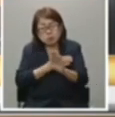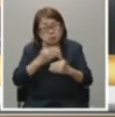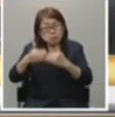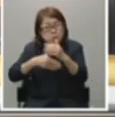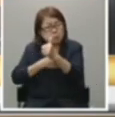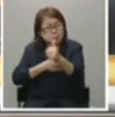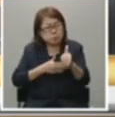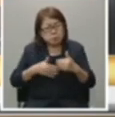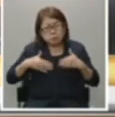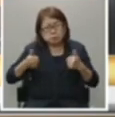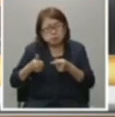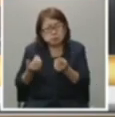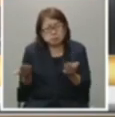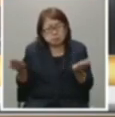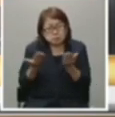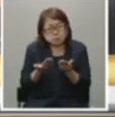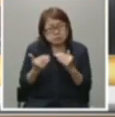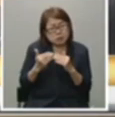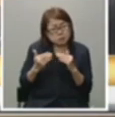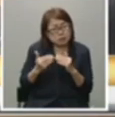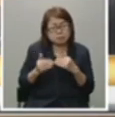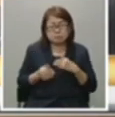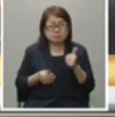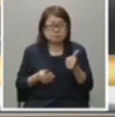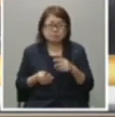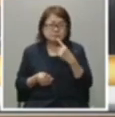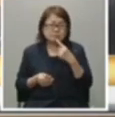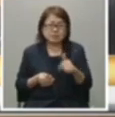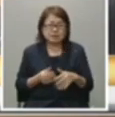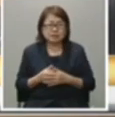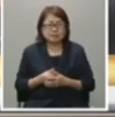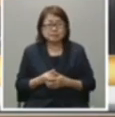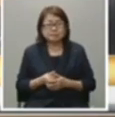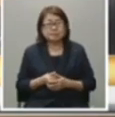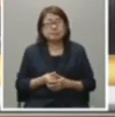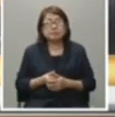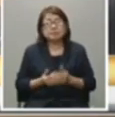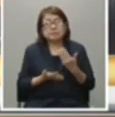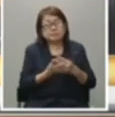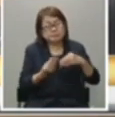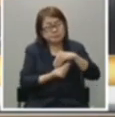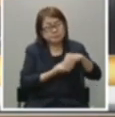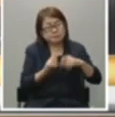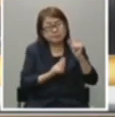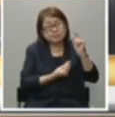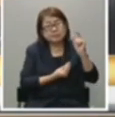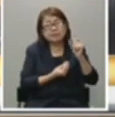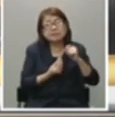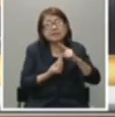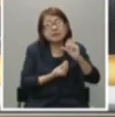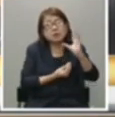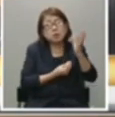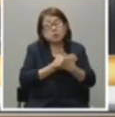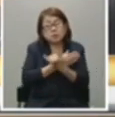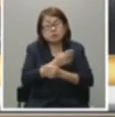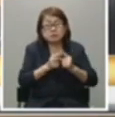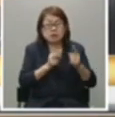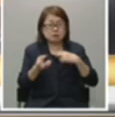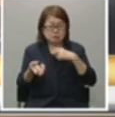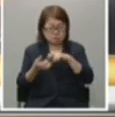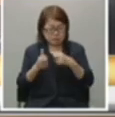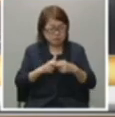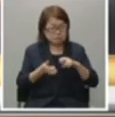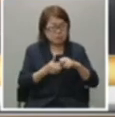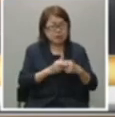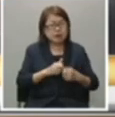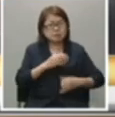นาแล้วไม่ได้ความผันผวนของเศรษฐกิจโลกภูมิภัยคุกคามต่างๆค่ะหลายประเ